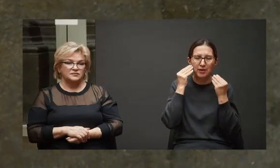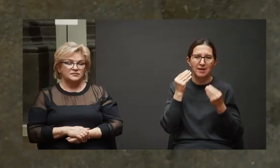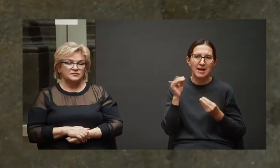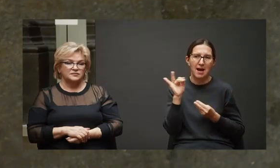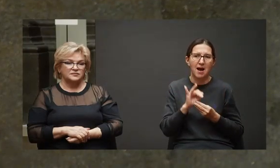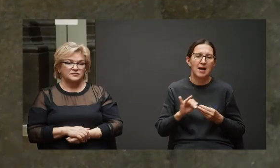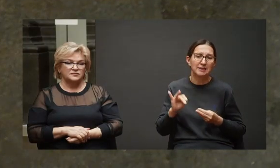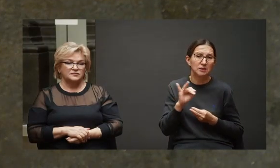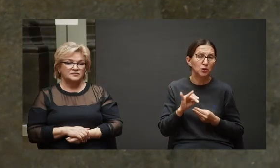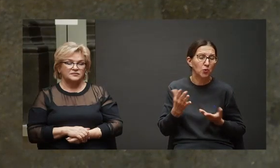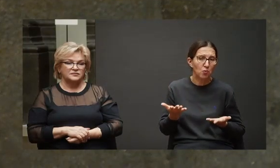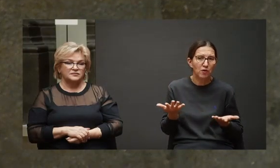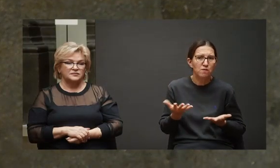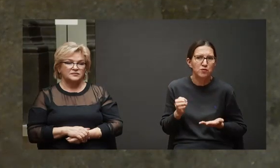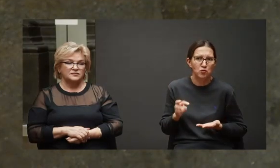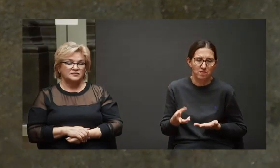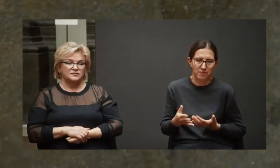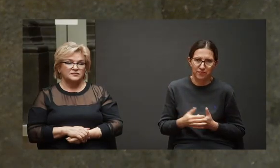история ведь в том,